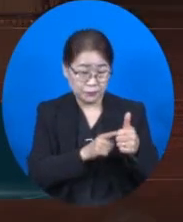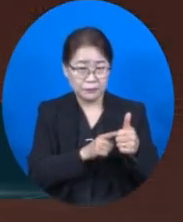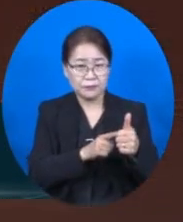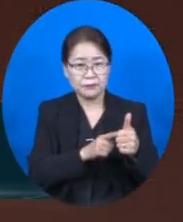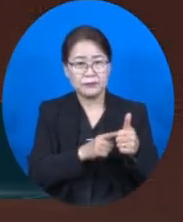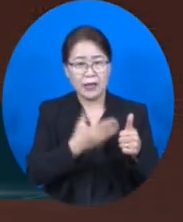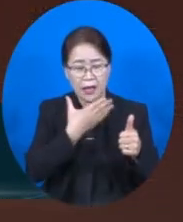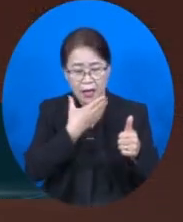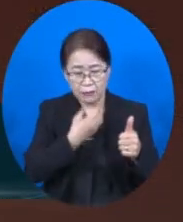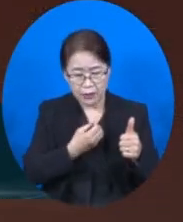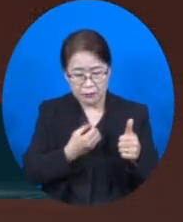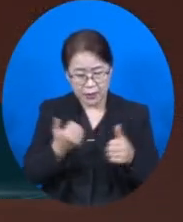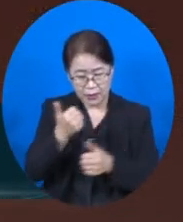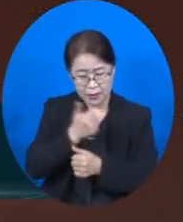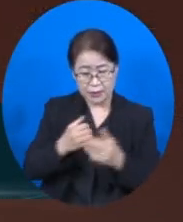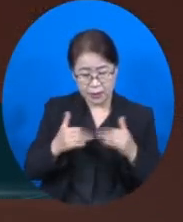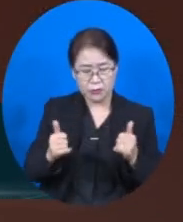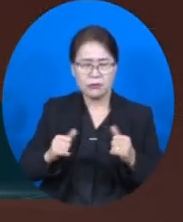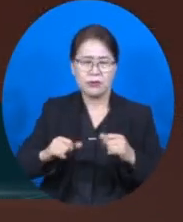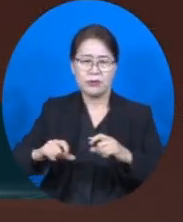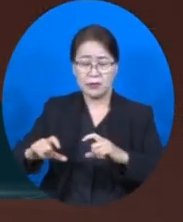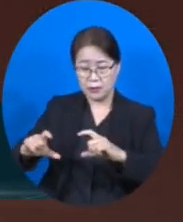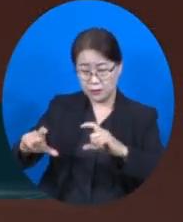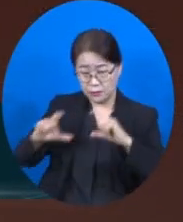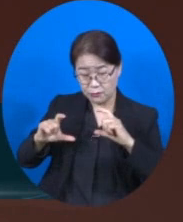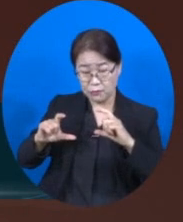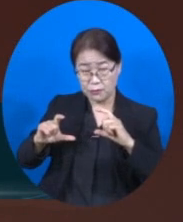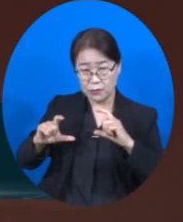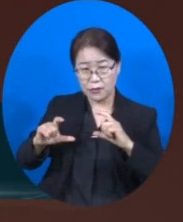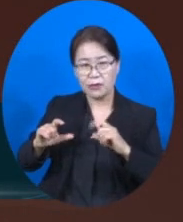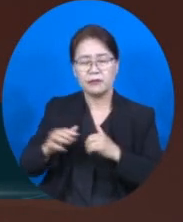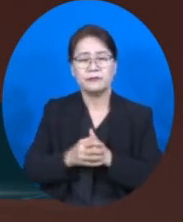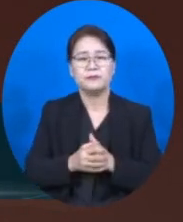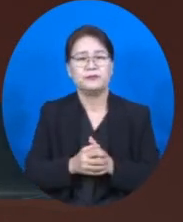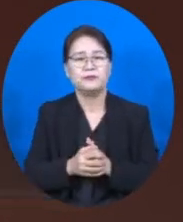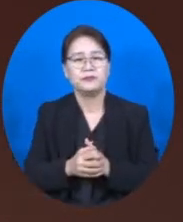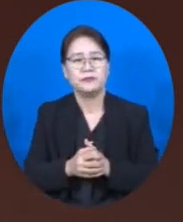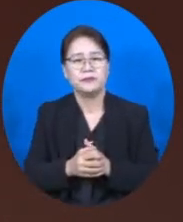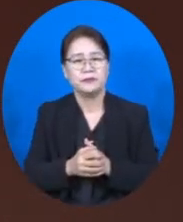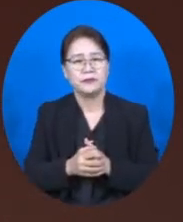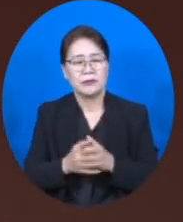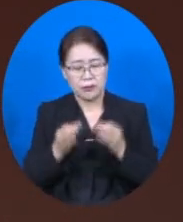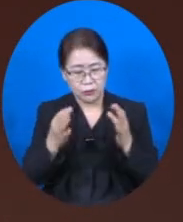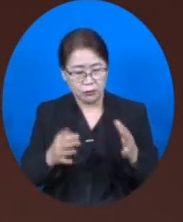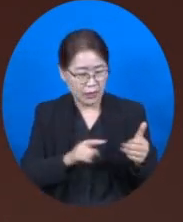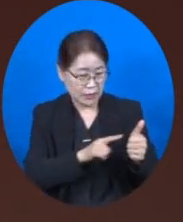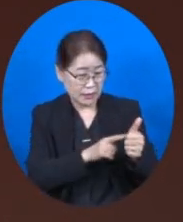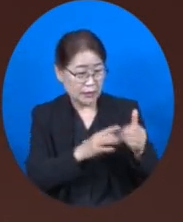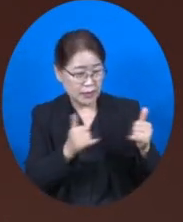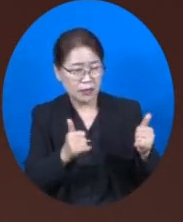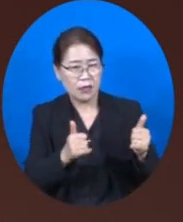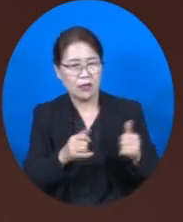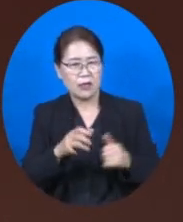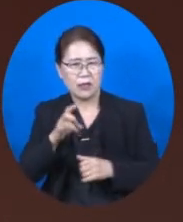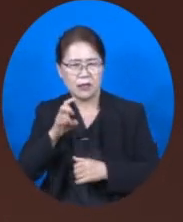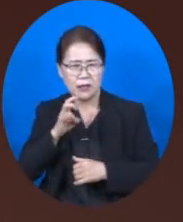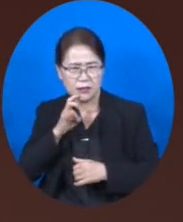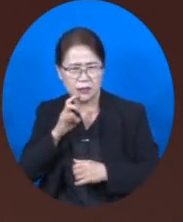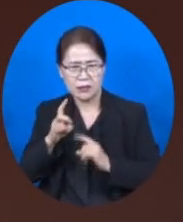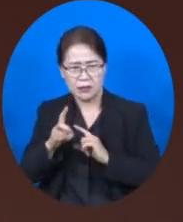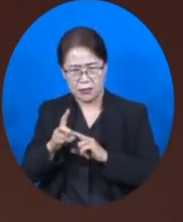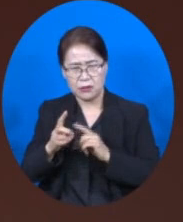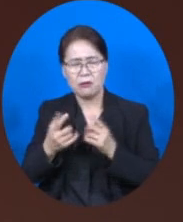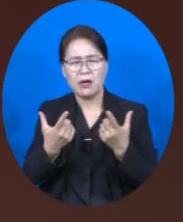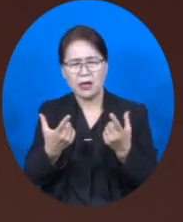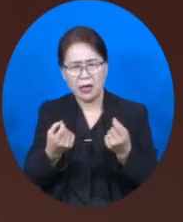아브라함의 자손임을 선포하셨습니다 그동안 사람들은 삭개오를 창녀와 같은